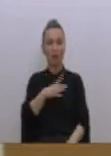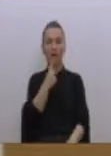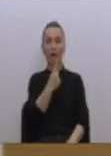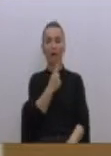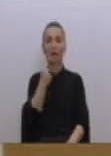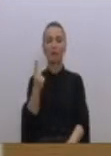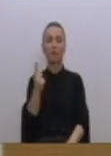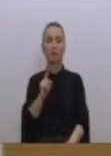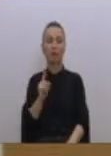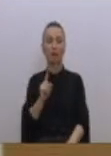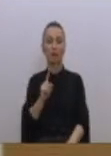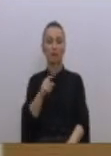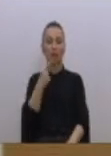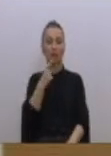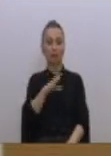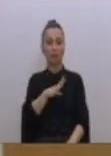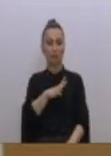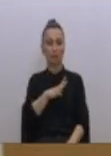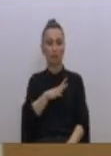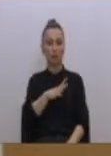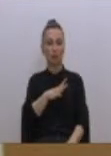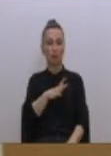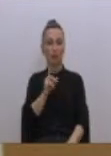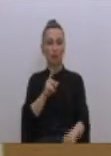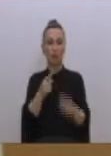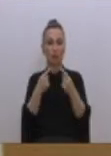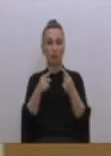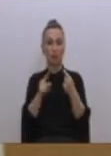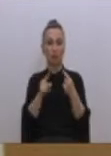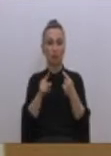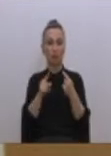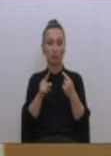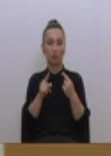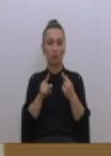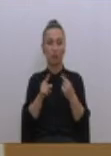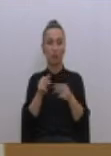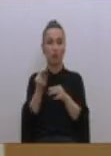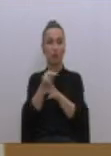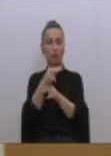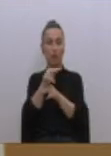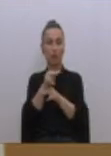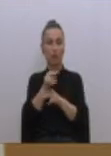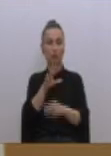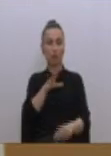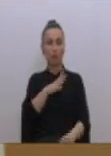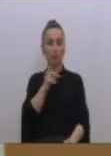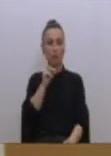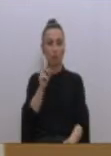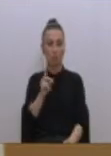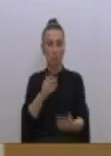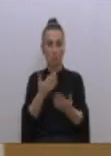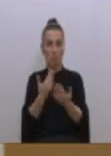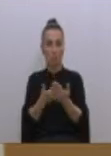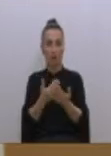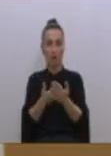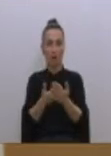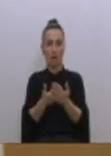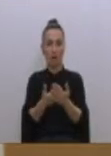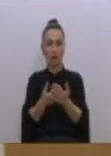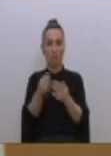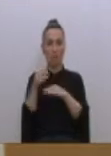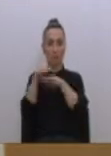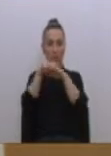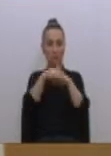რაც ითქვა იყო რაღაც გარკვეულწილად შენიშნა მათი მხრიდან რომ მაგალითად მათი